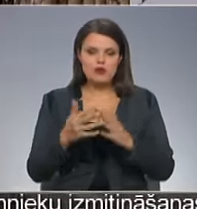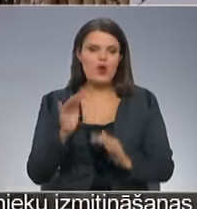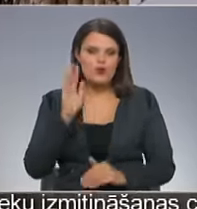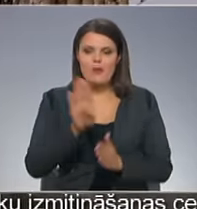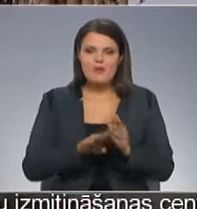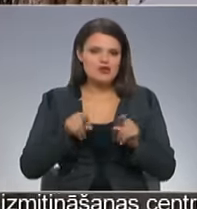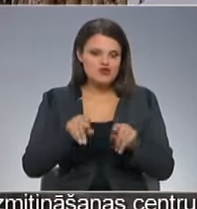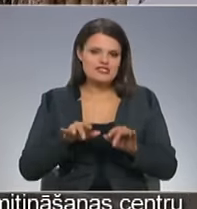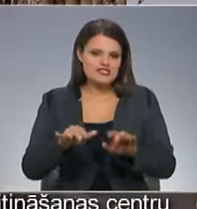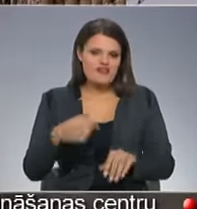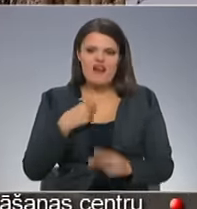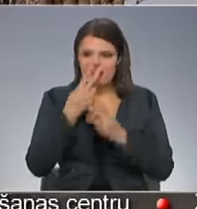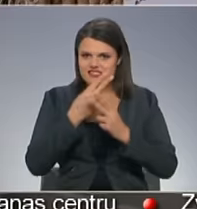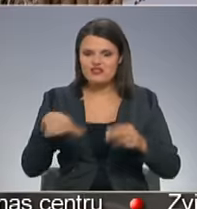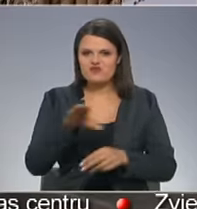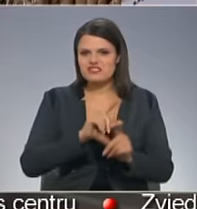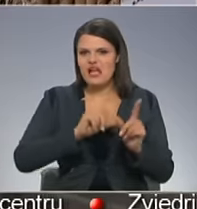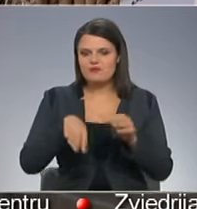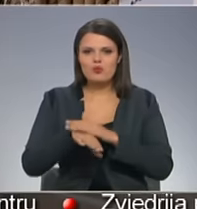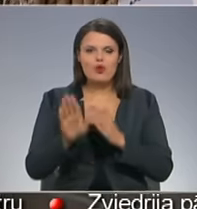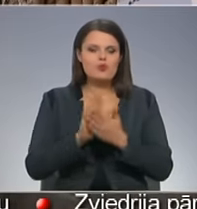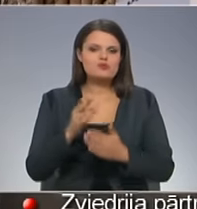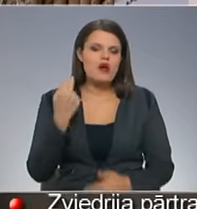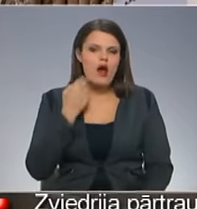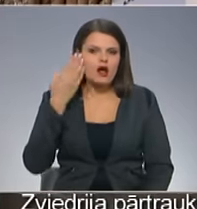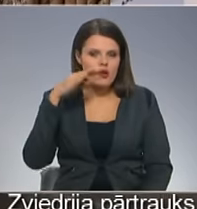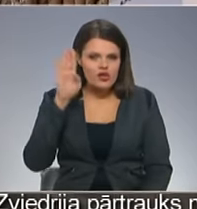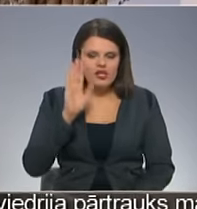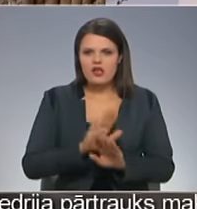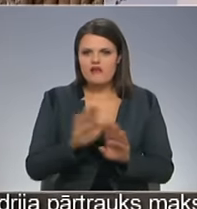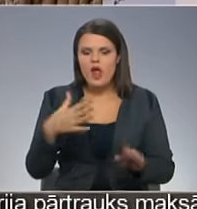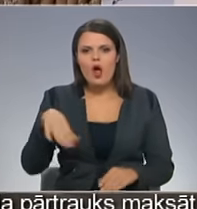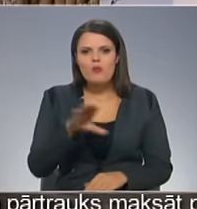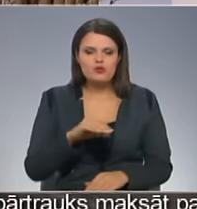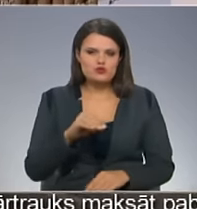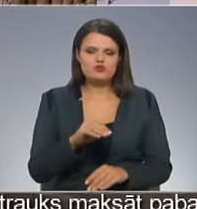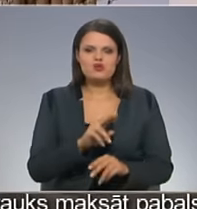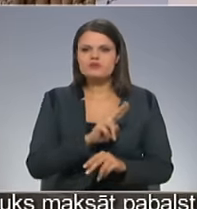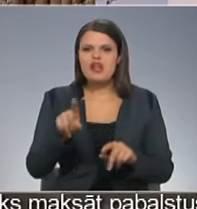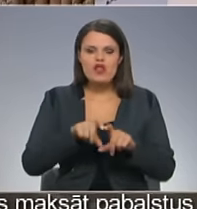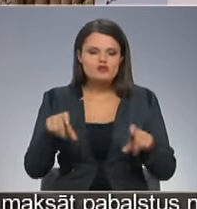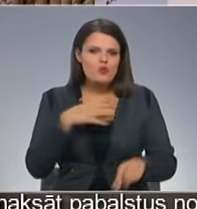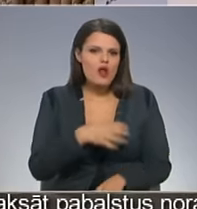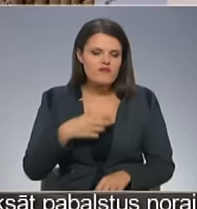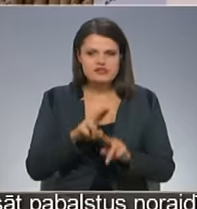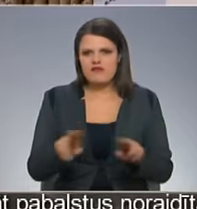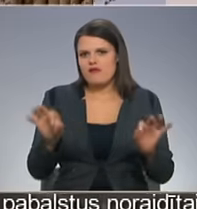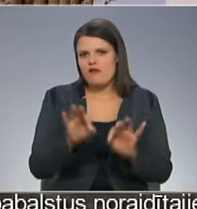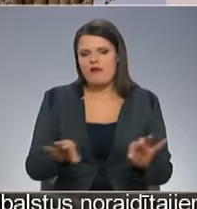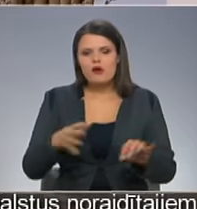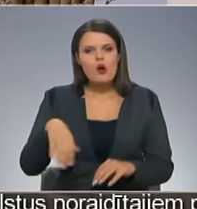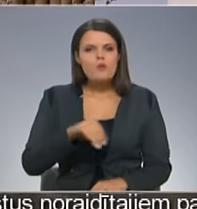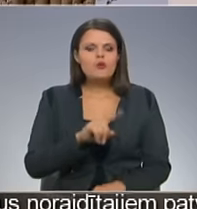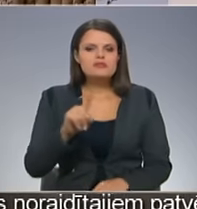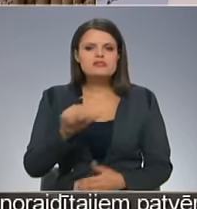šī scenārija es redzu, ka visi aizbrauks prom uz Angliju un Īriju un nebūs mums nekam tās skolas vajadzīgas nekā, jo mums